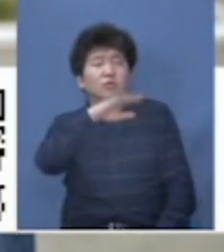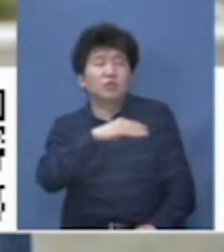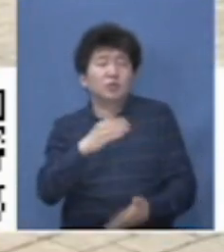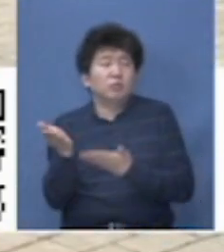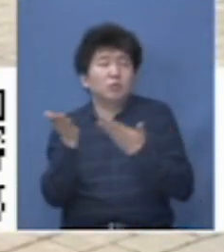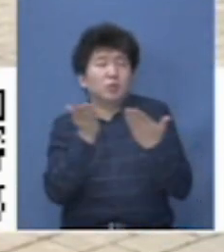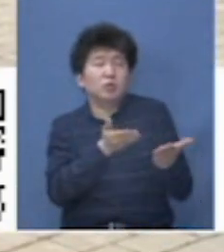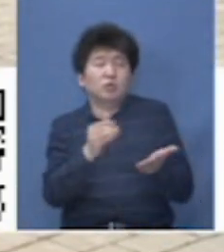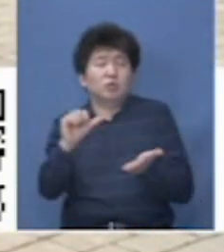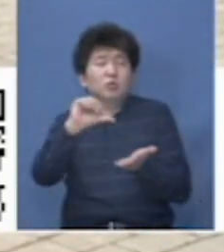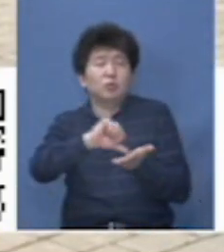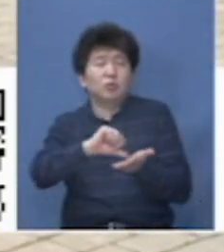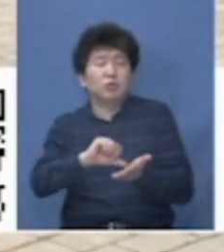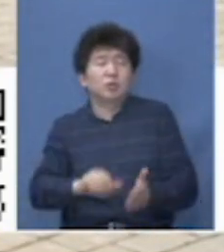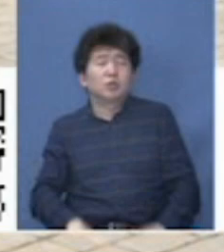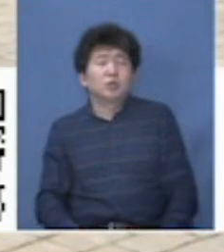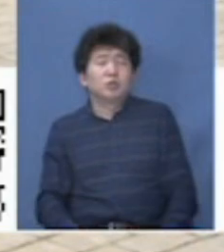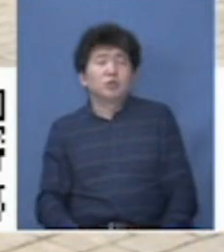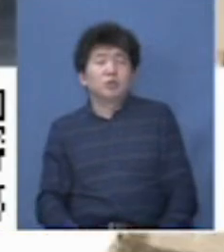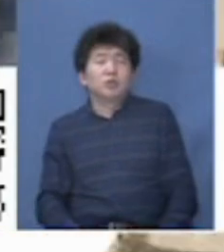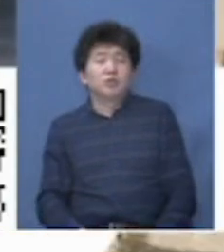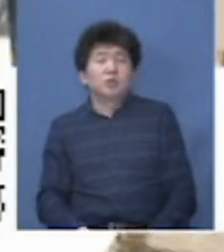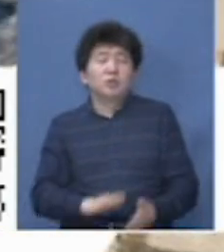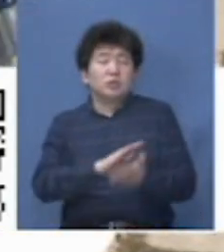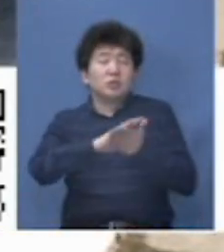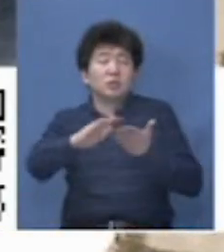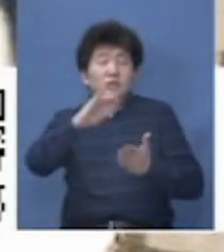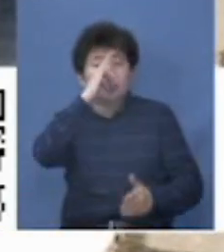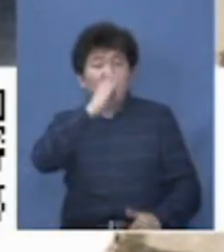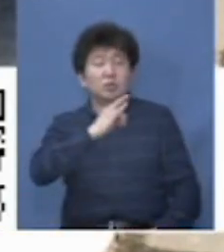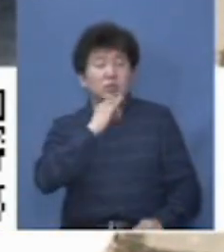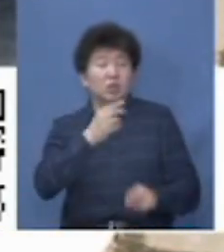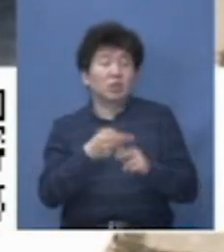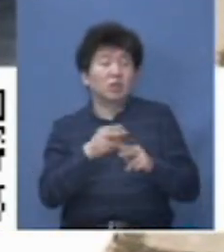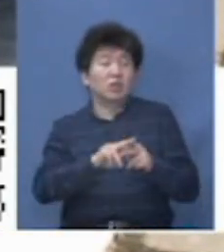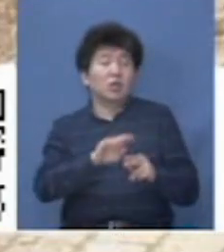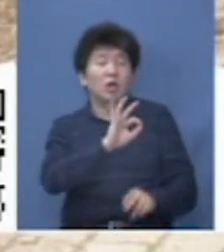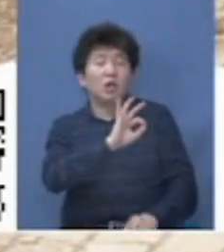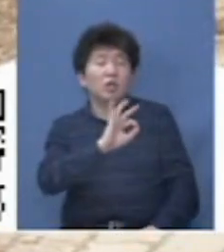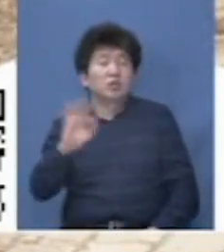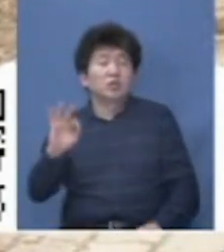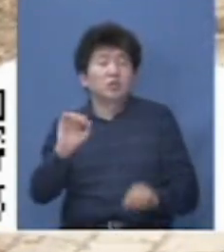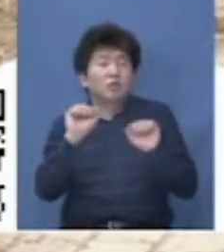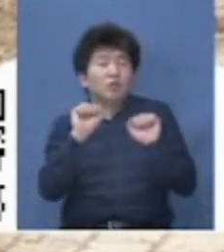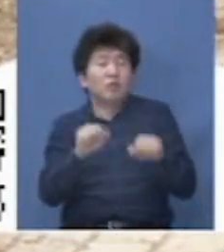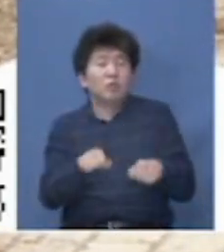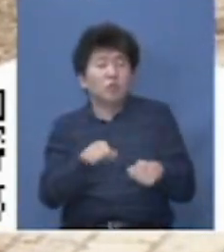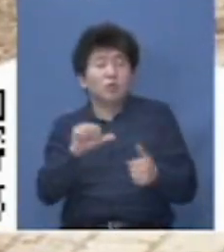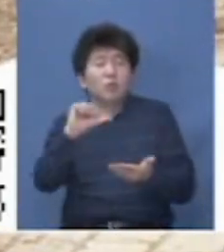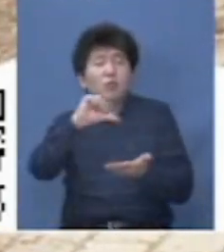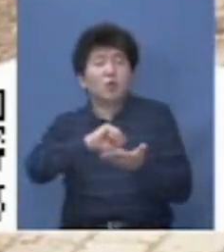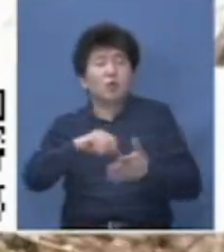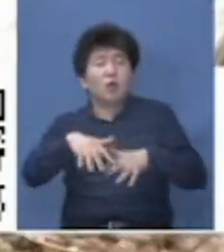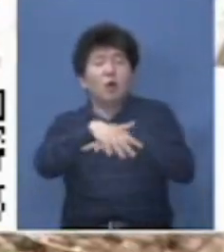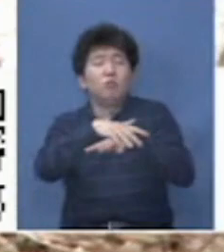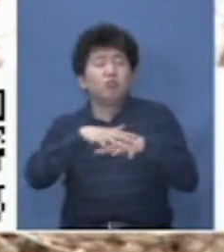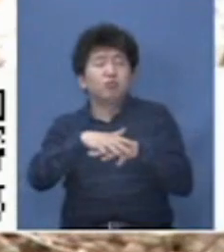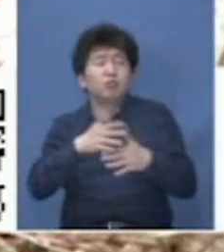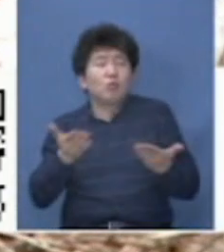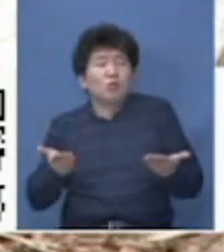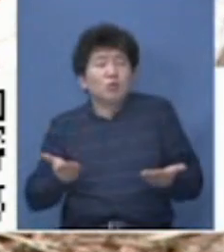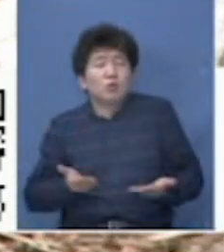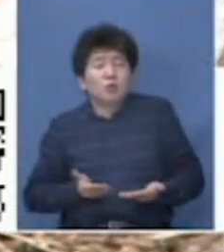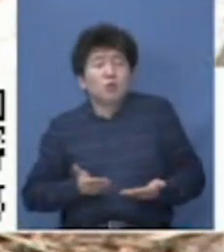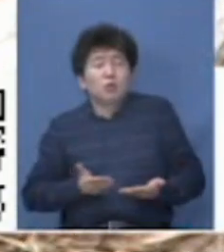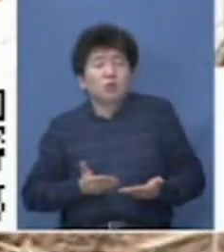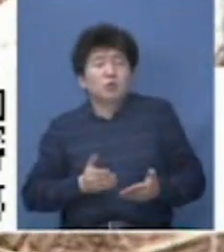акции. Экологическая акция «Таза Казахстан» – это уникальная возможность поучаствовать в общественной жизни и внести свой вклад в